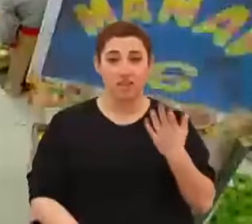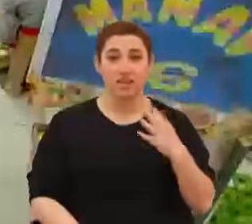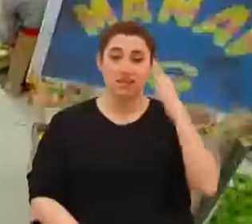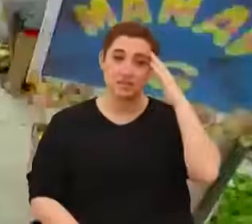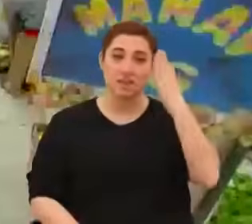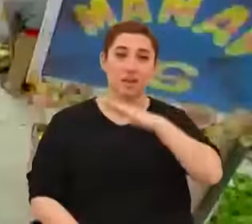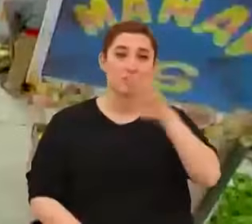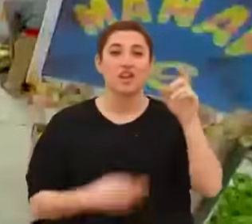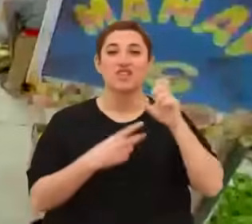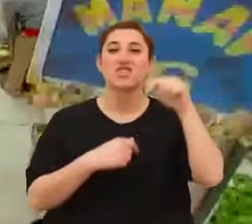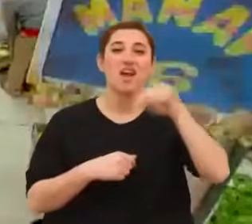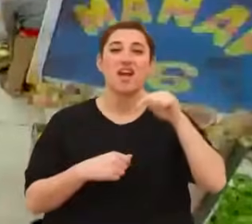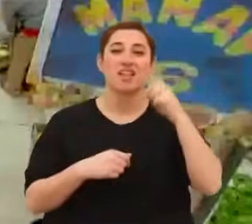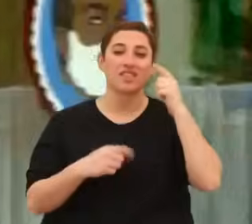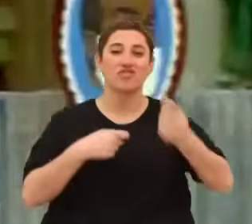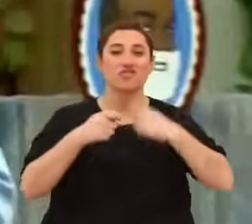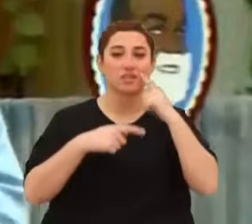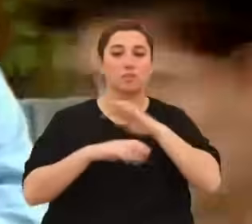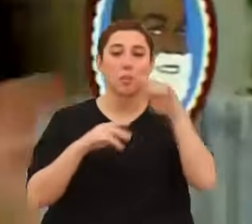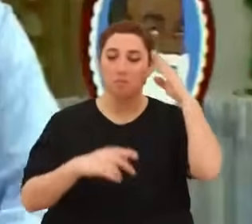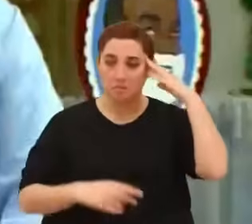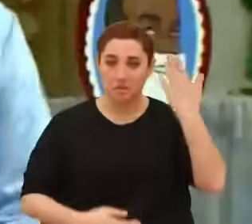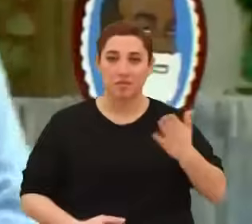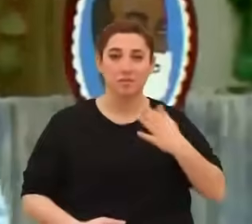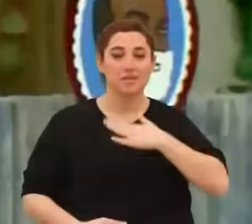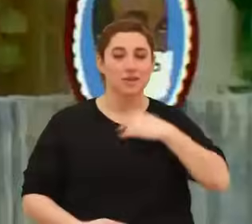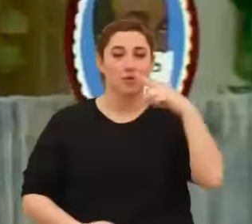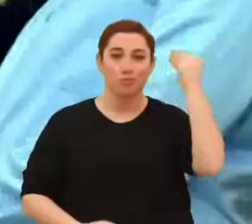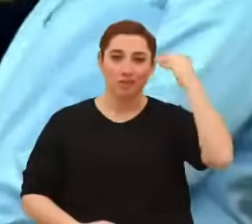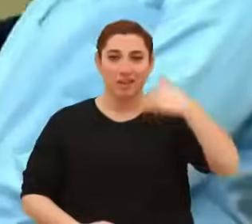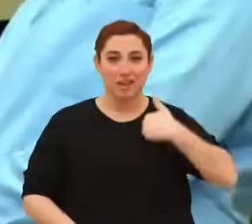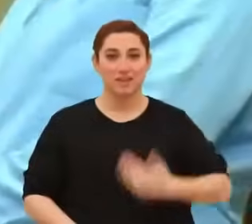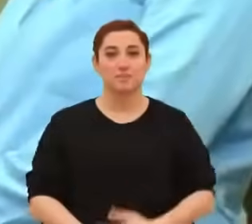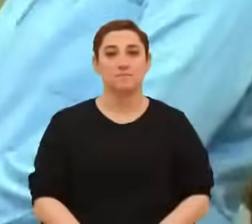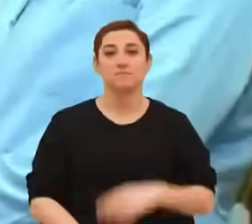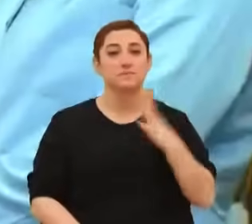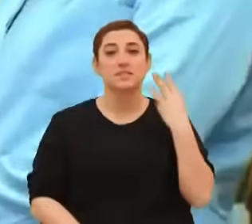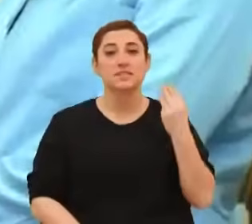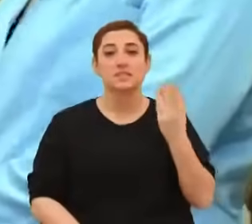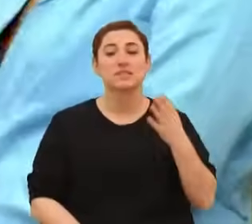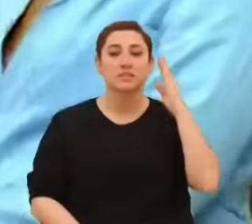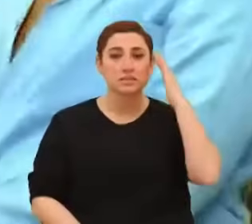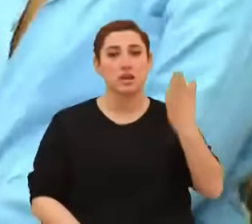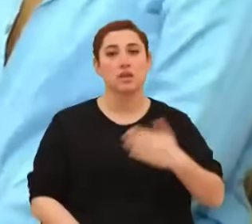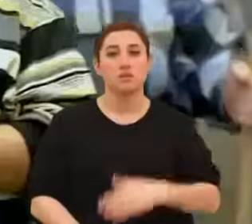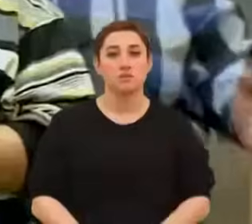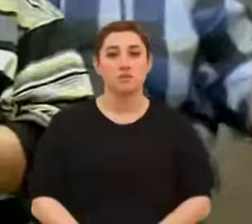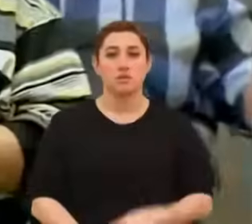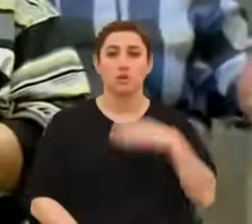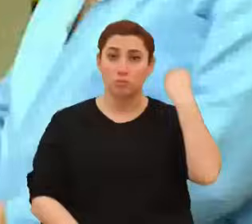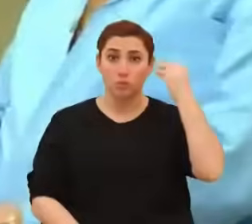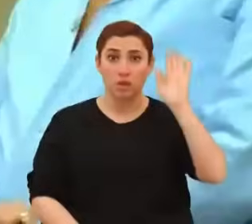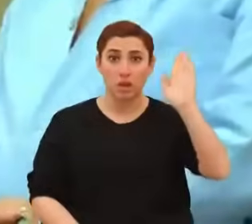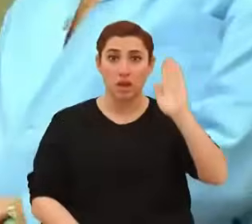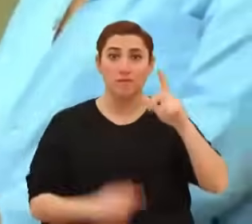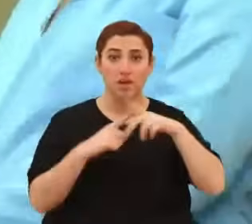Evet, selamlar Çınaraltı esnafı. Aleyküm selam sayın muhtarım. Nasılsın ya? Sağ olasın. Muhtarlar mı Fehmi